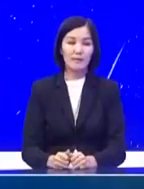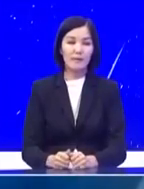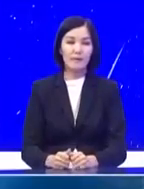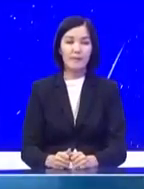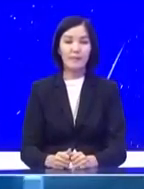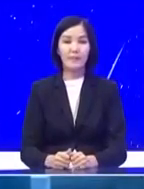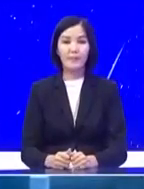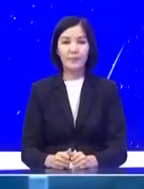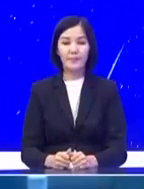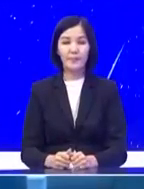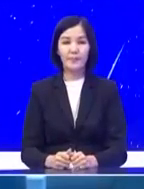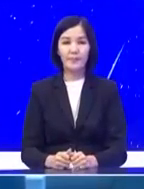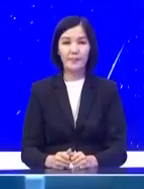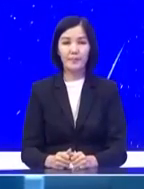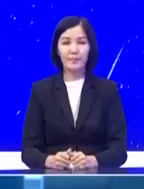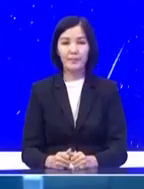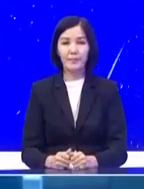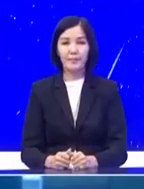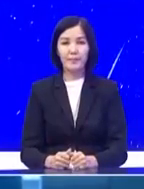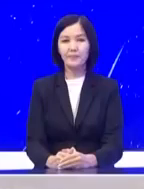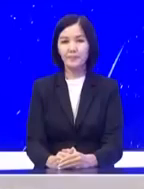Сарсембаева, Жайф Курманбаев, телеканал ЖТСУ.